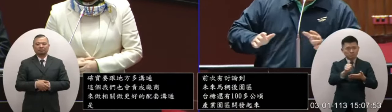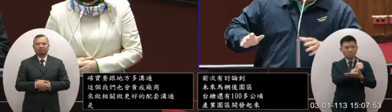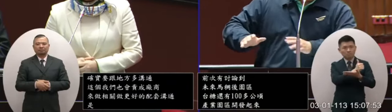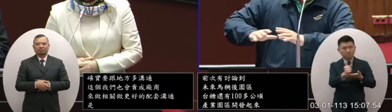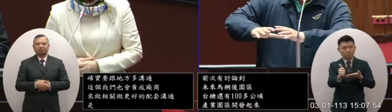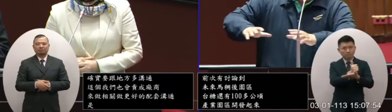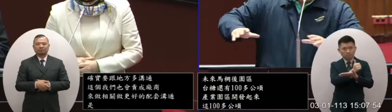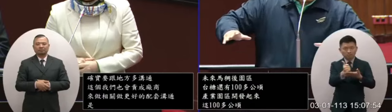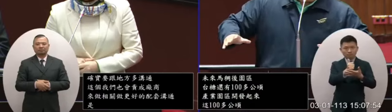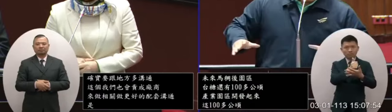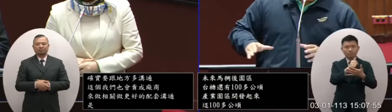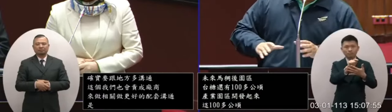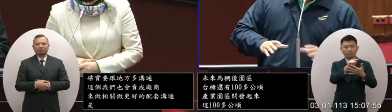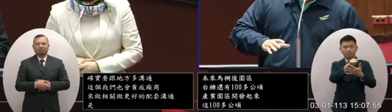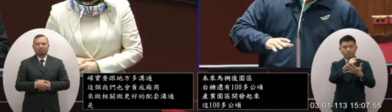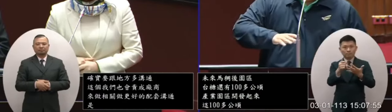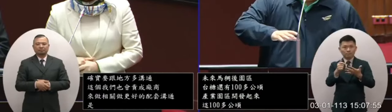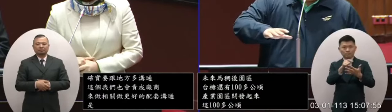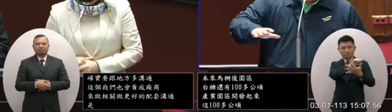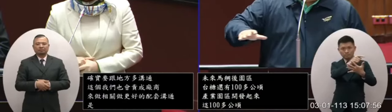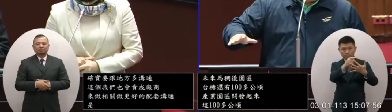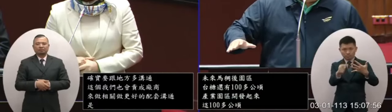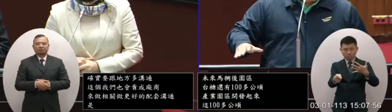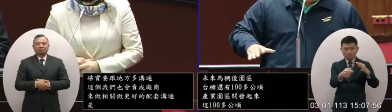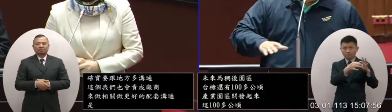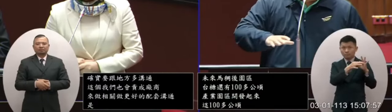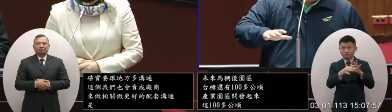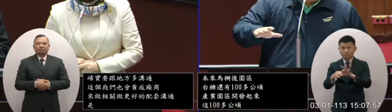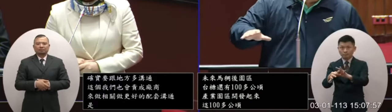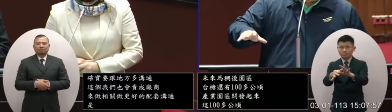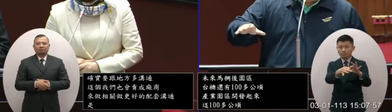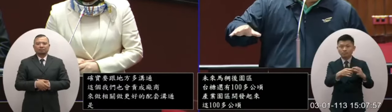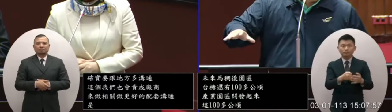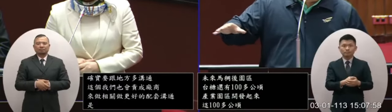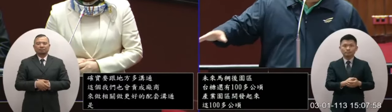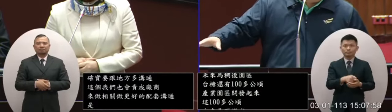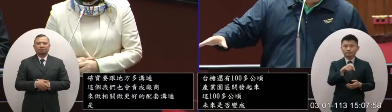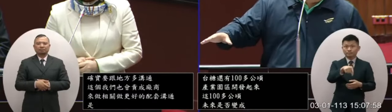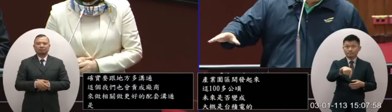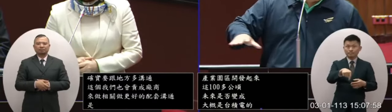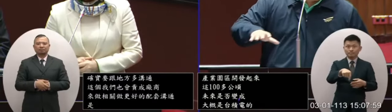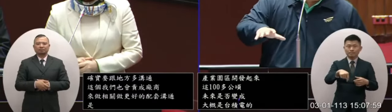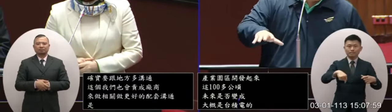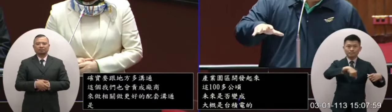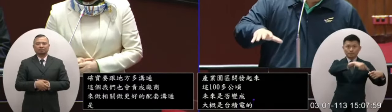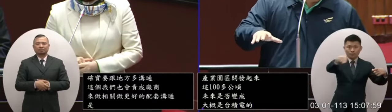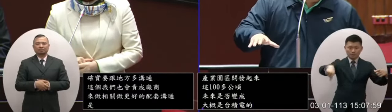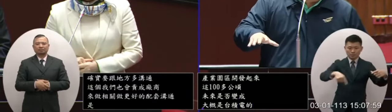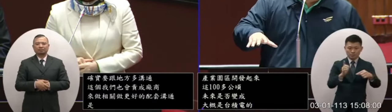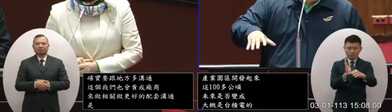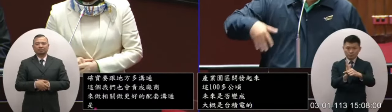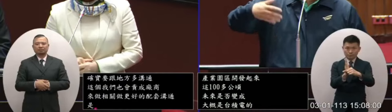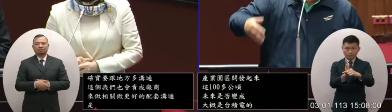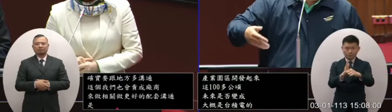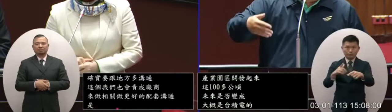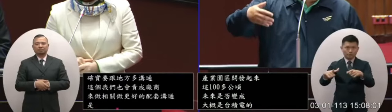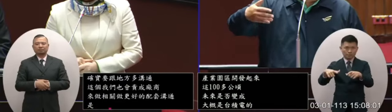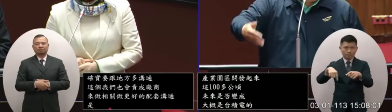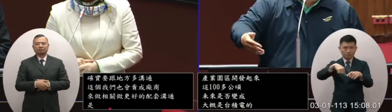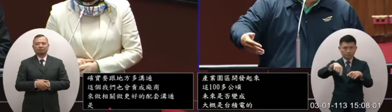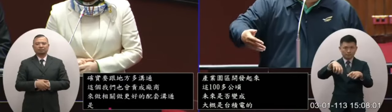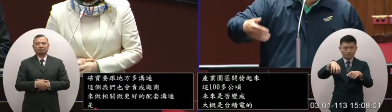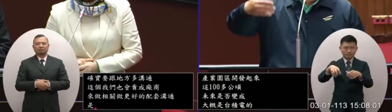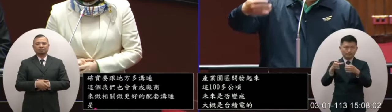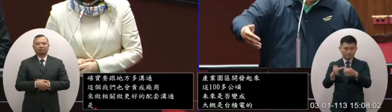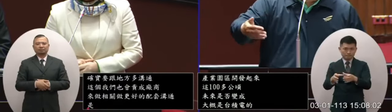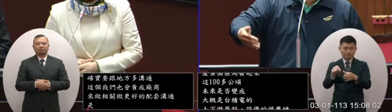个供应链，然后把它这个。这个马稠后变成一个园中园哈，那中间的部分，科领的主要